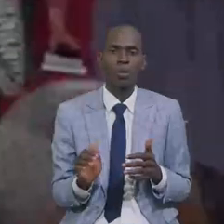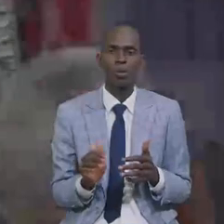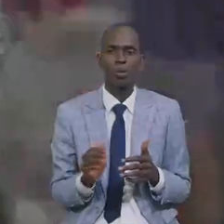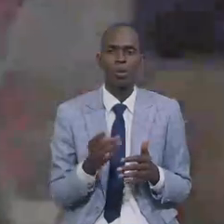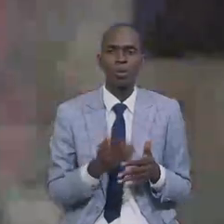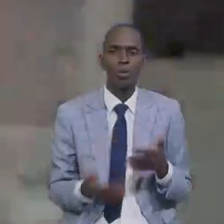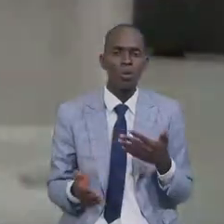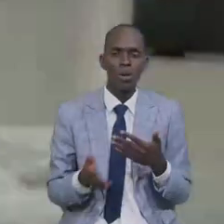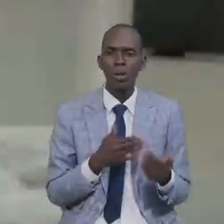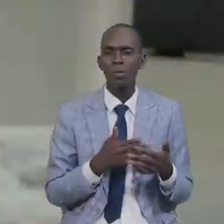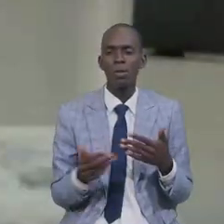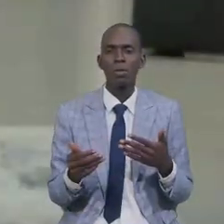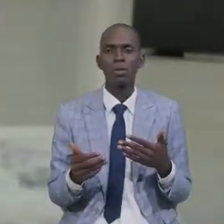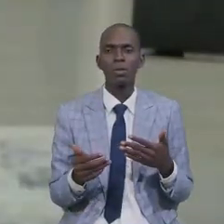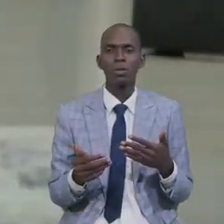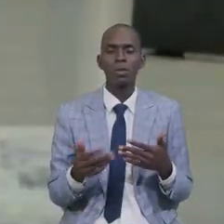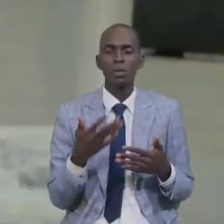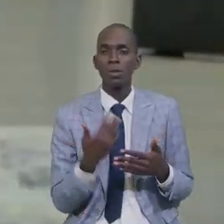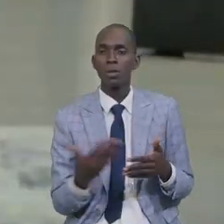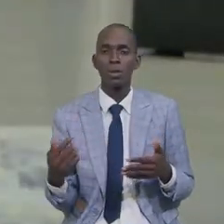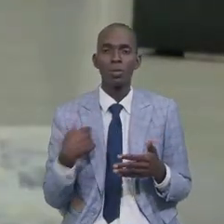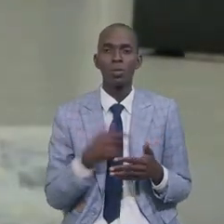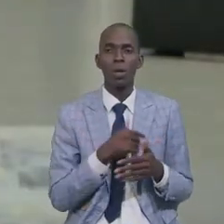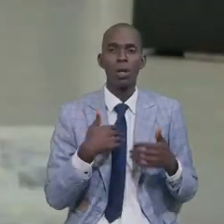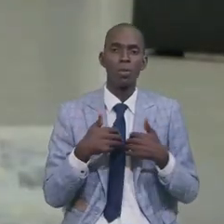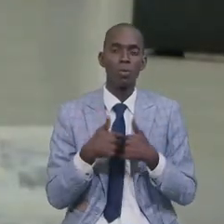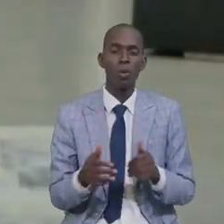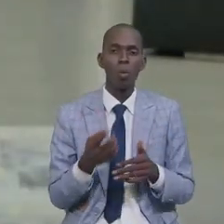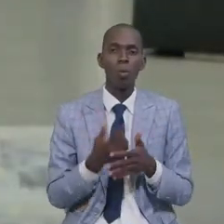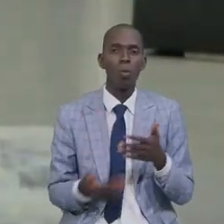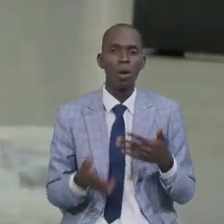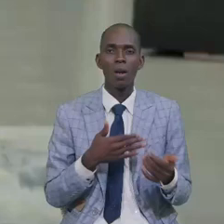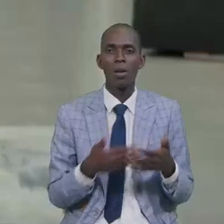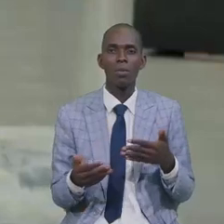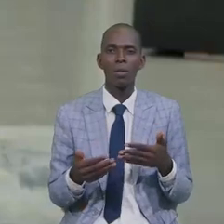perdu, quelle que soit l'efficacité que nous avons perdue, quelle que soit